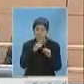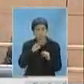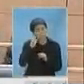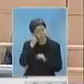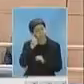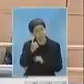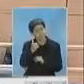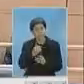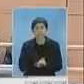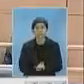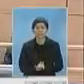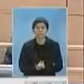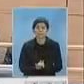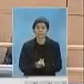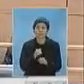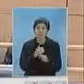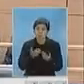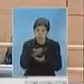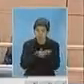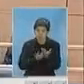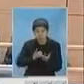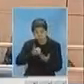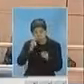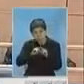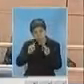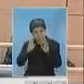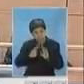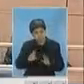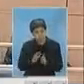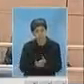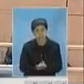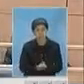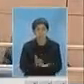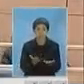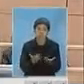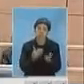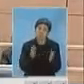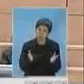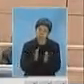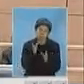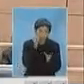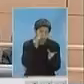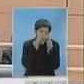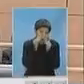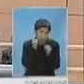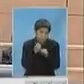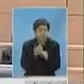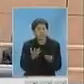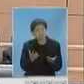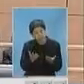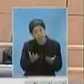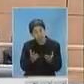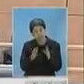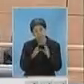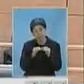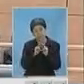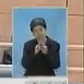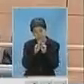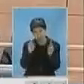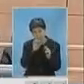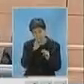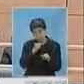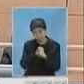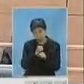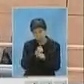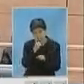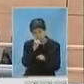เชื่อถือส่วนคำวิพากษ์วิจารณ์อื่นจะเป็นอย่างไรเนี่ยก็ได้สดับรับฟังกันแต่เอาละเมื่อที่ประชุมกรรมาธิการบอกว่าน่า